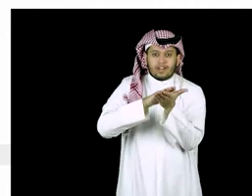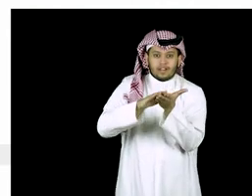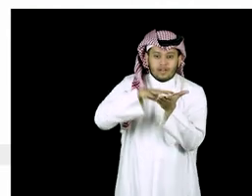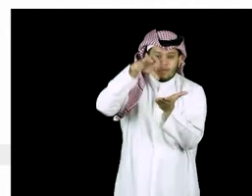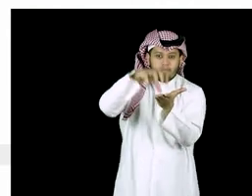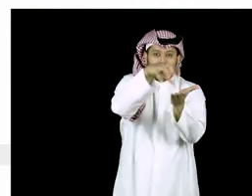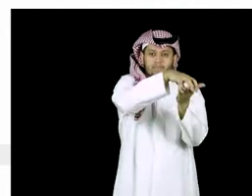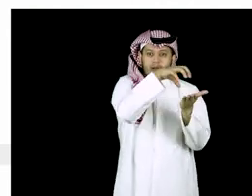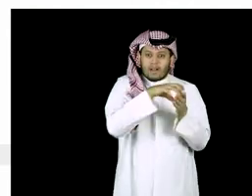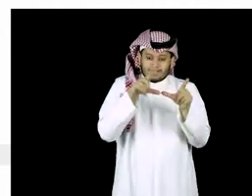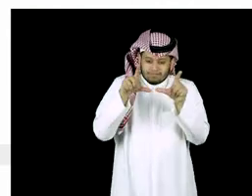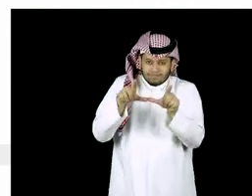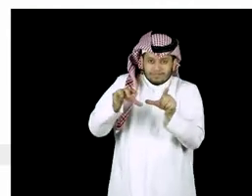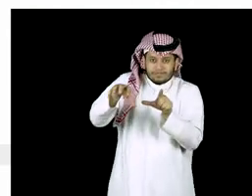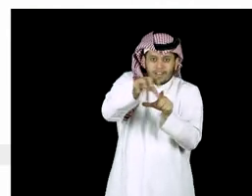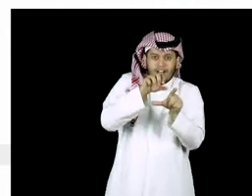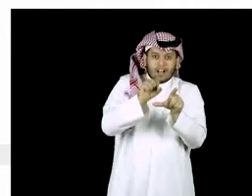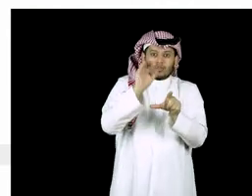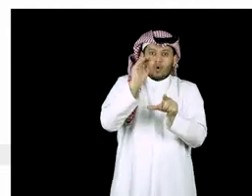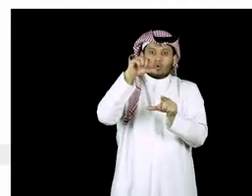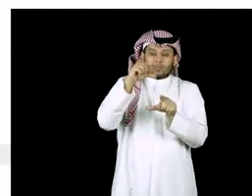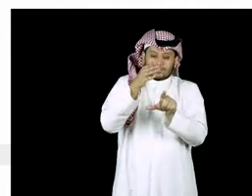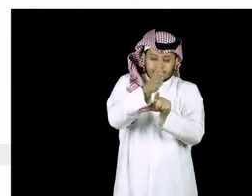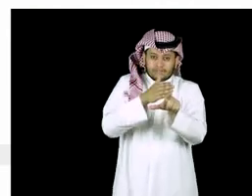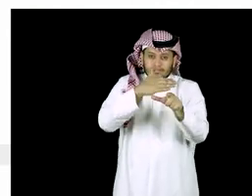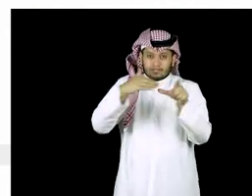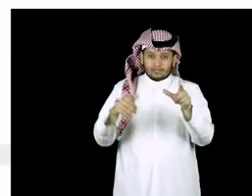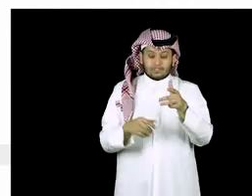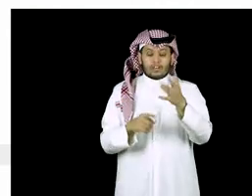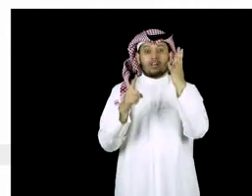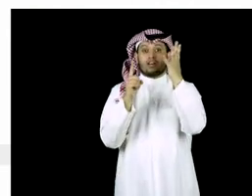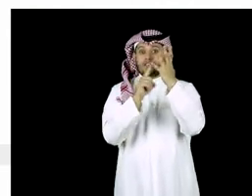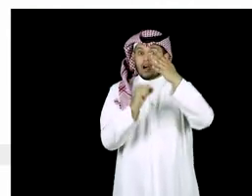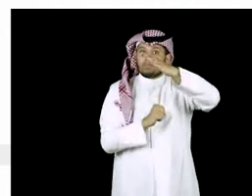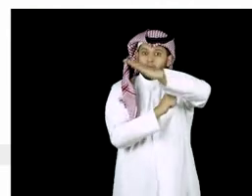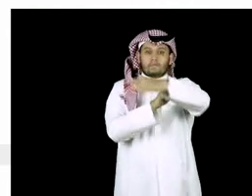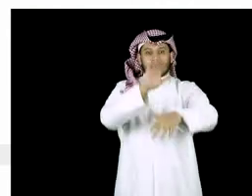الدار، الركن الرابع ولي الأمر.